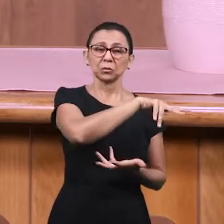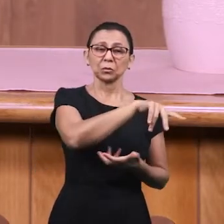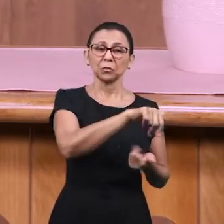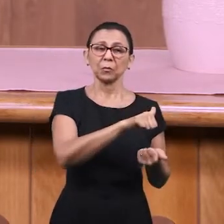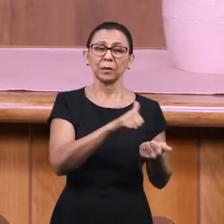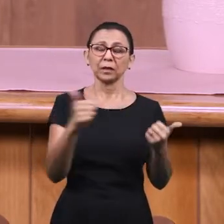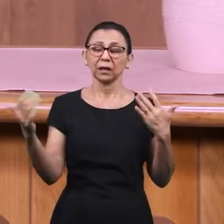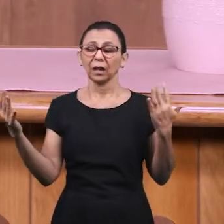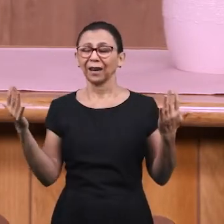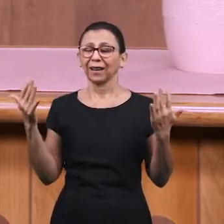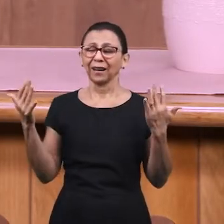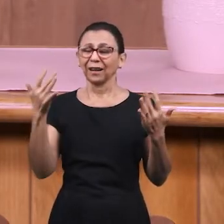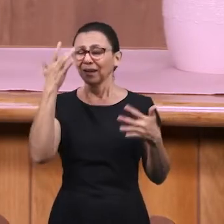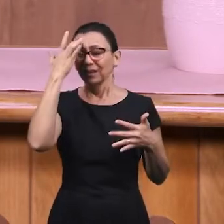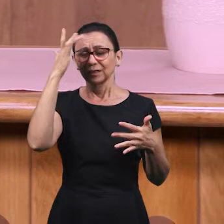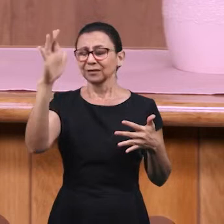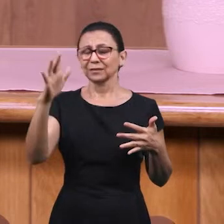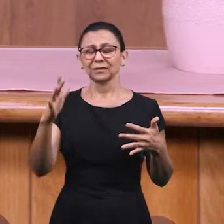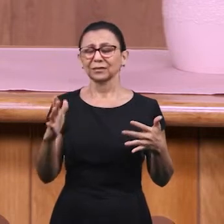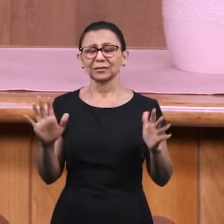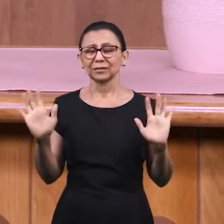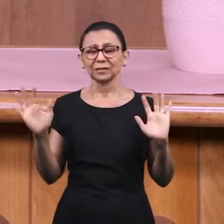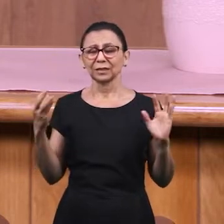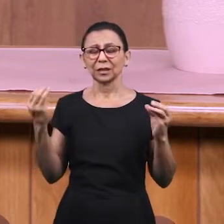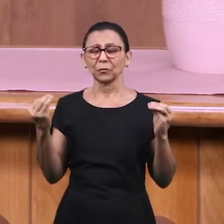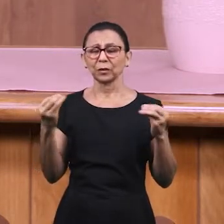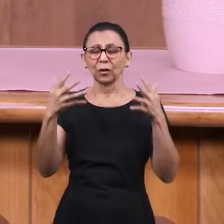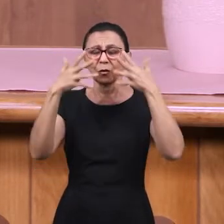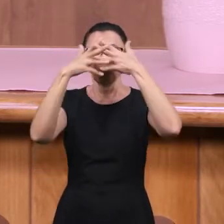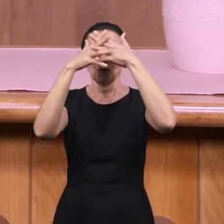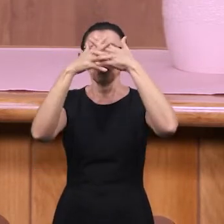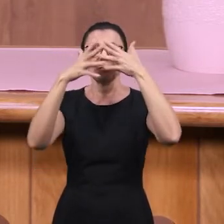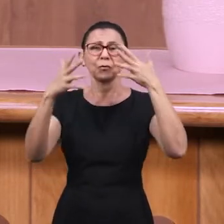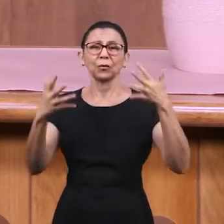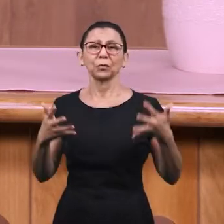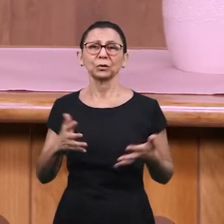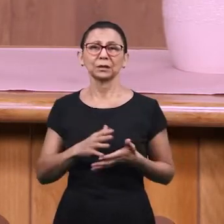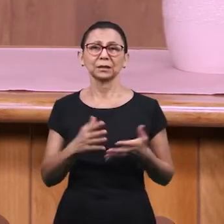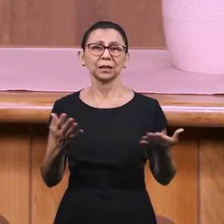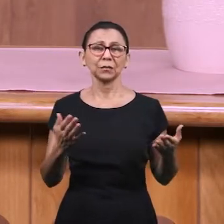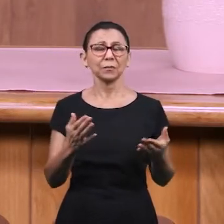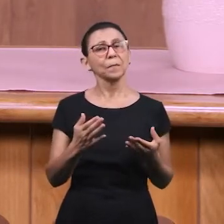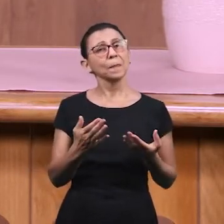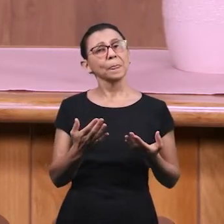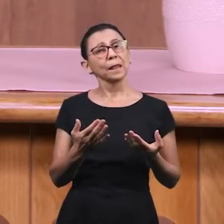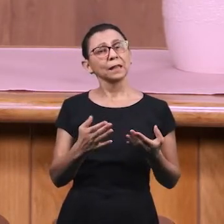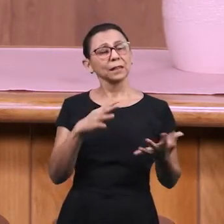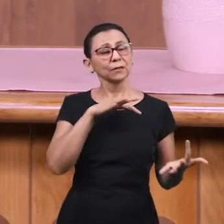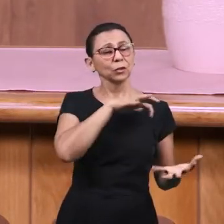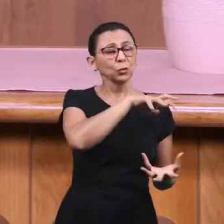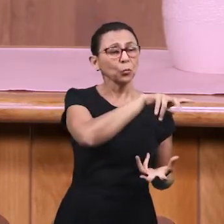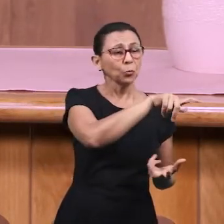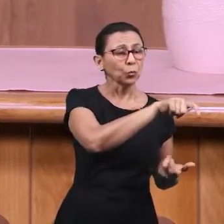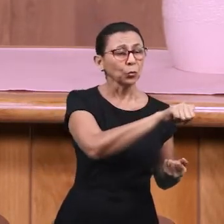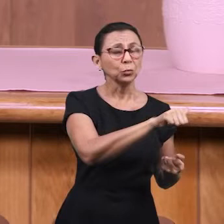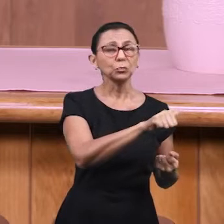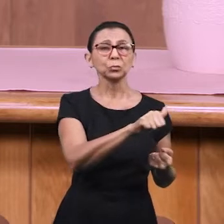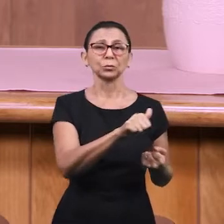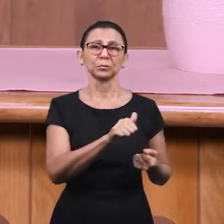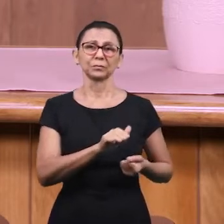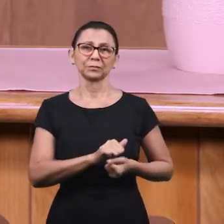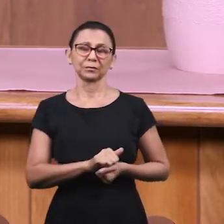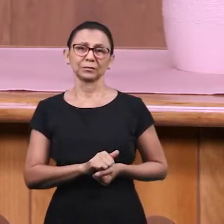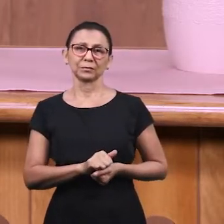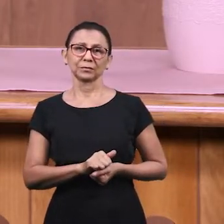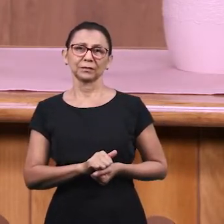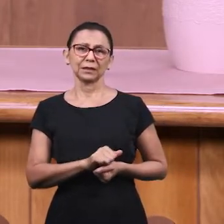какие-то мирские привычки у него есть, и он даже не осознает это. Он еще в селении, в мире находится.